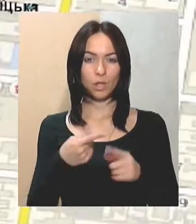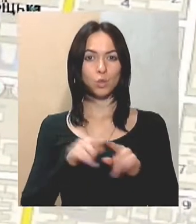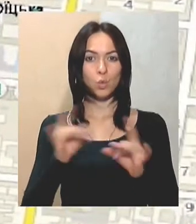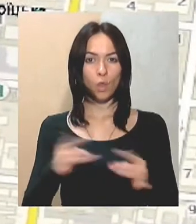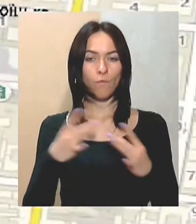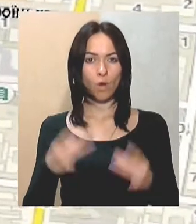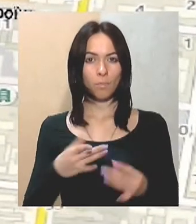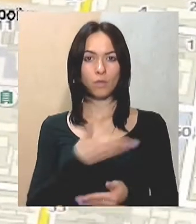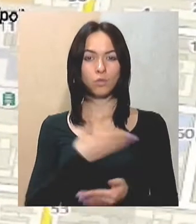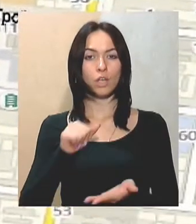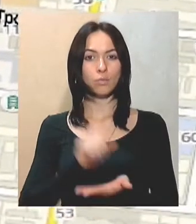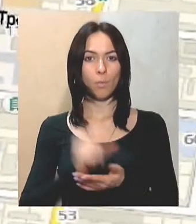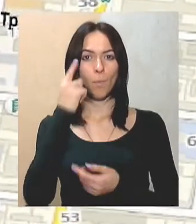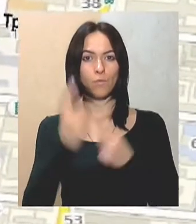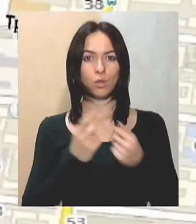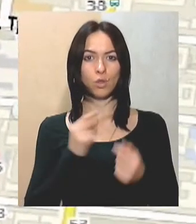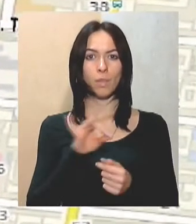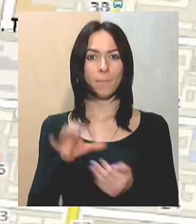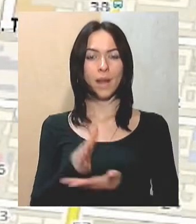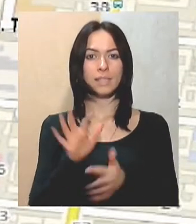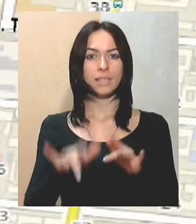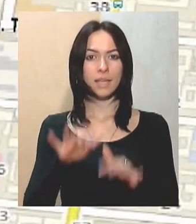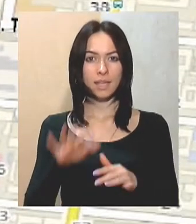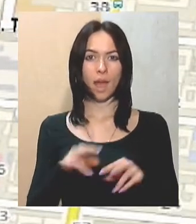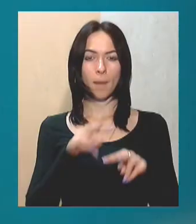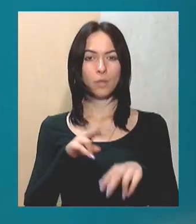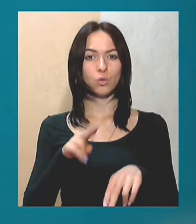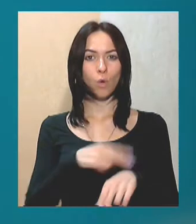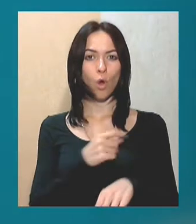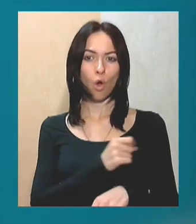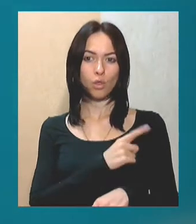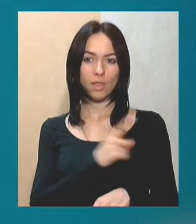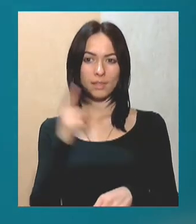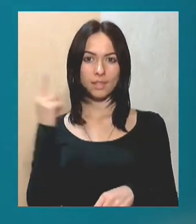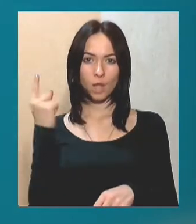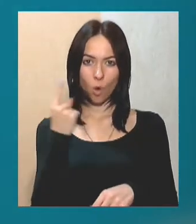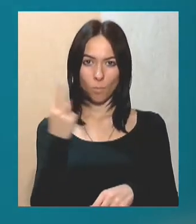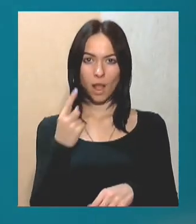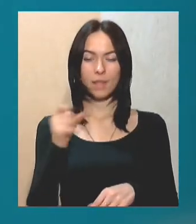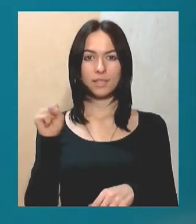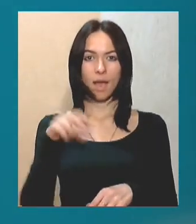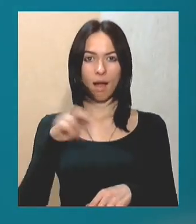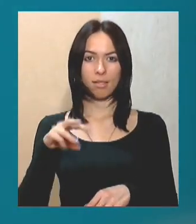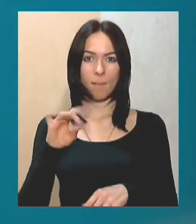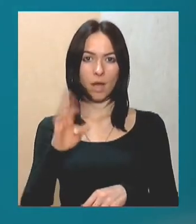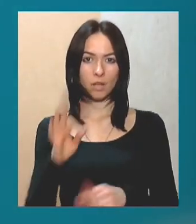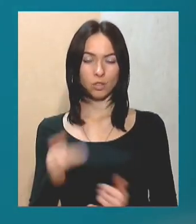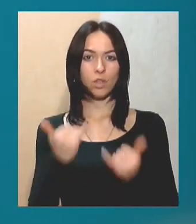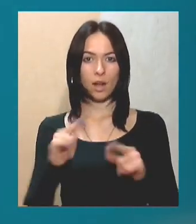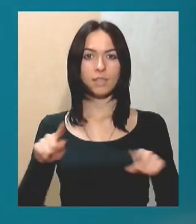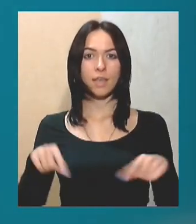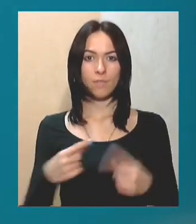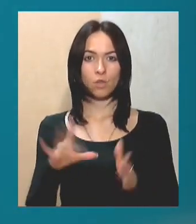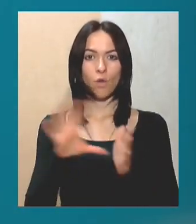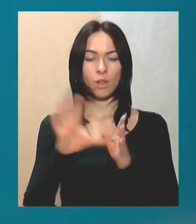Суспільного повідомила прес-секретарка патрульної поліції в Одеській області Алла Марченко. Наразі відновлено електропостачання